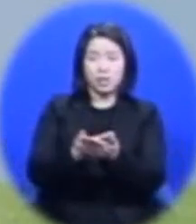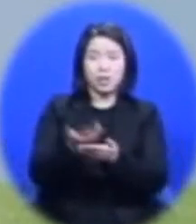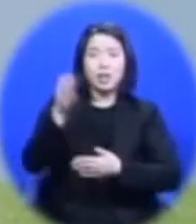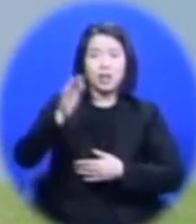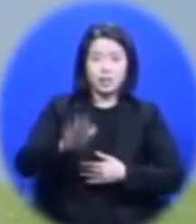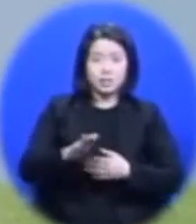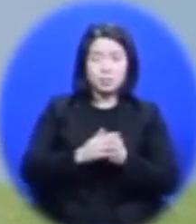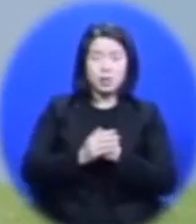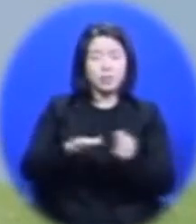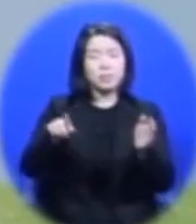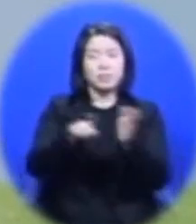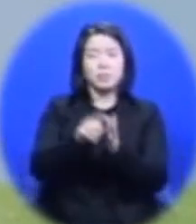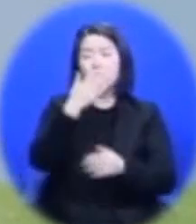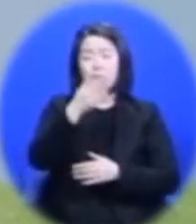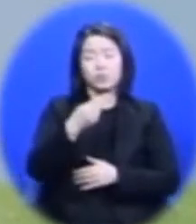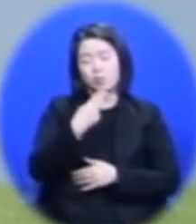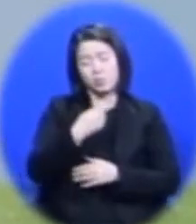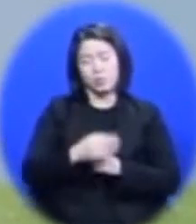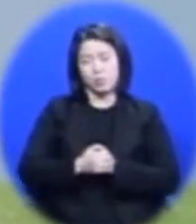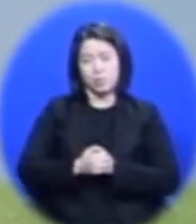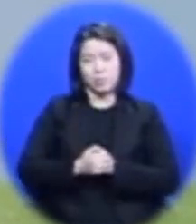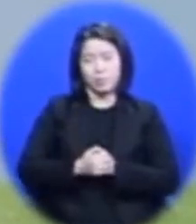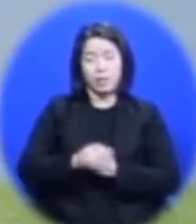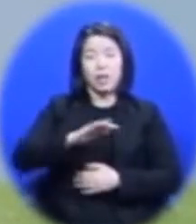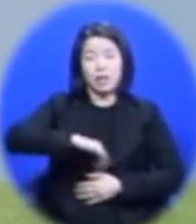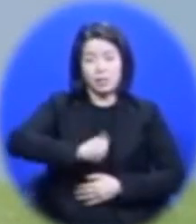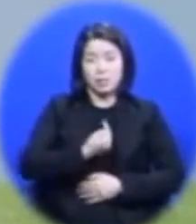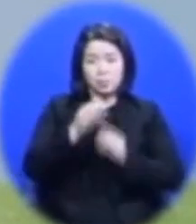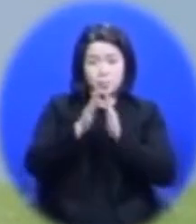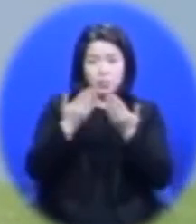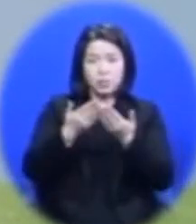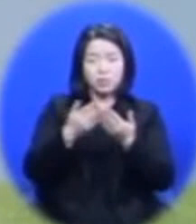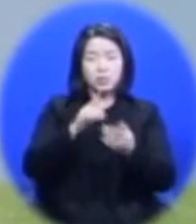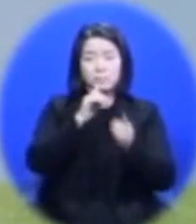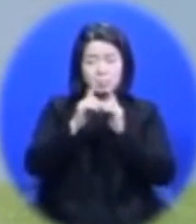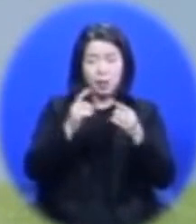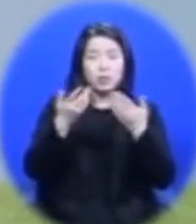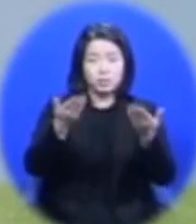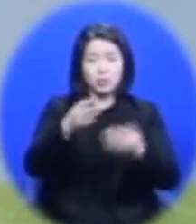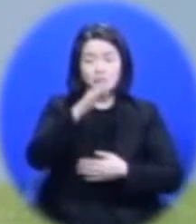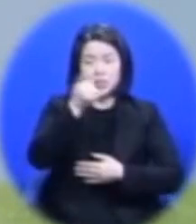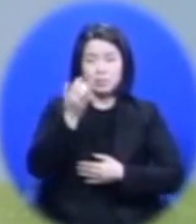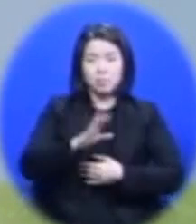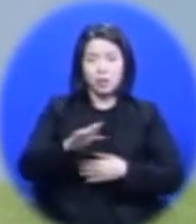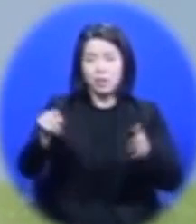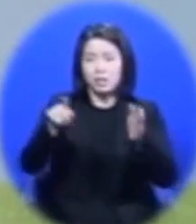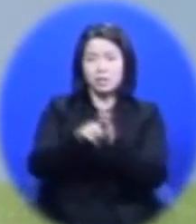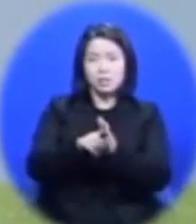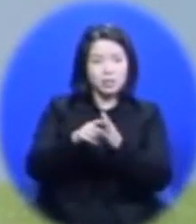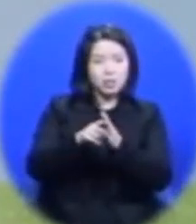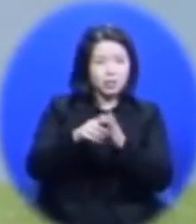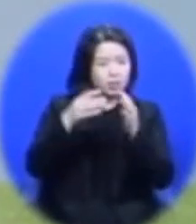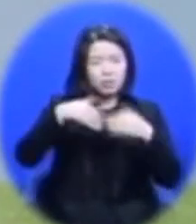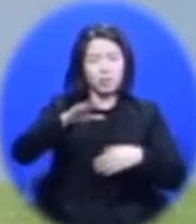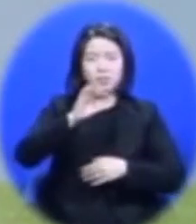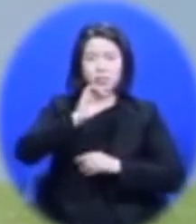그런데 믿을 수가 없어요. 본인은 그렇다고 이야기를 하는데 신뢰가 가지를 않습니다.